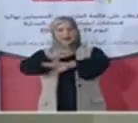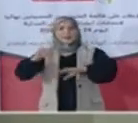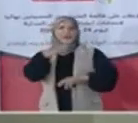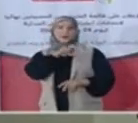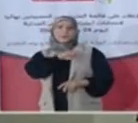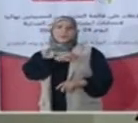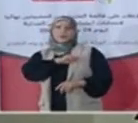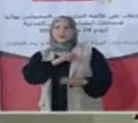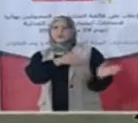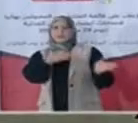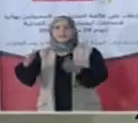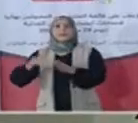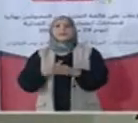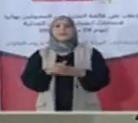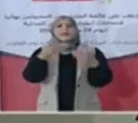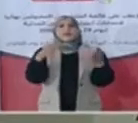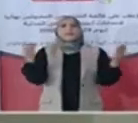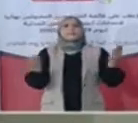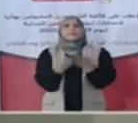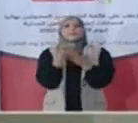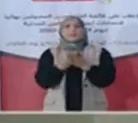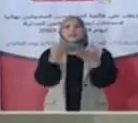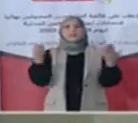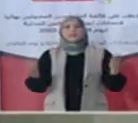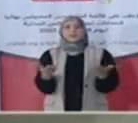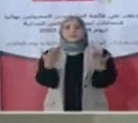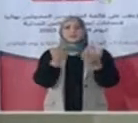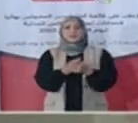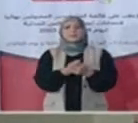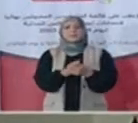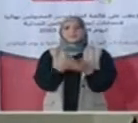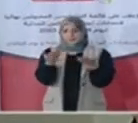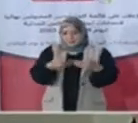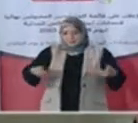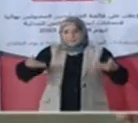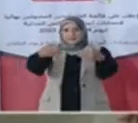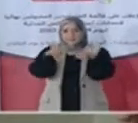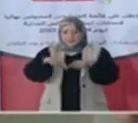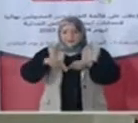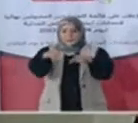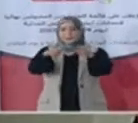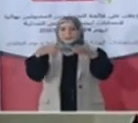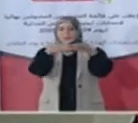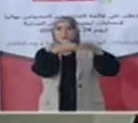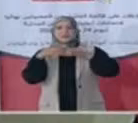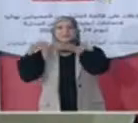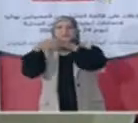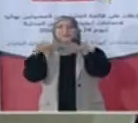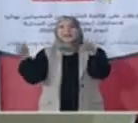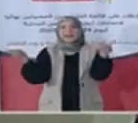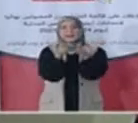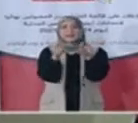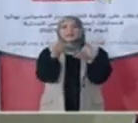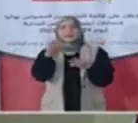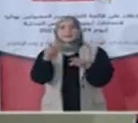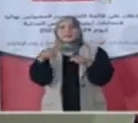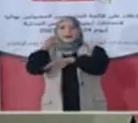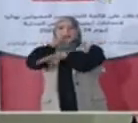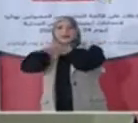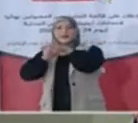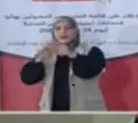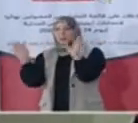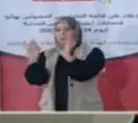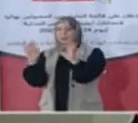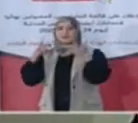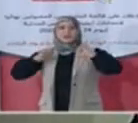هناك معطى جديد هو أنه بالنظر إلى صغر وضيق الدوائر قد تكون هناك بعض العمادات اللي ما